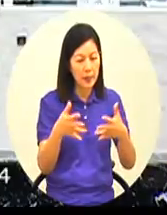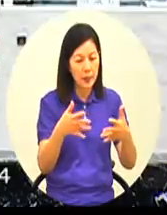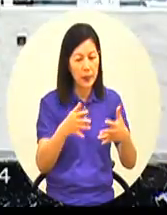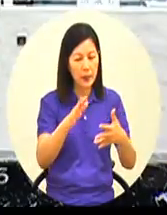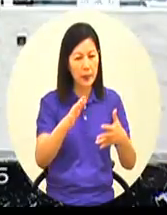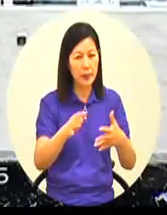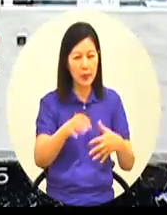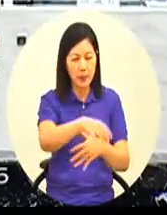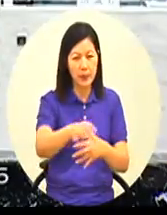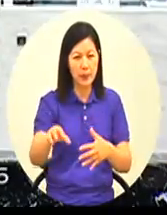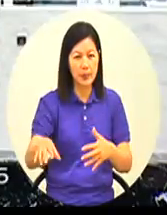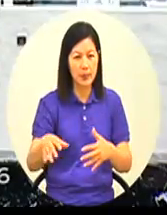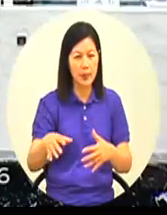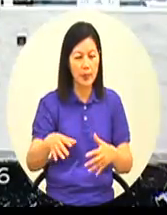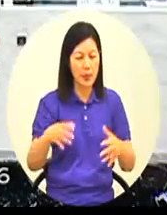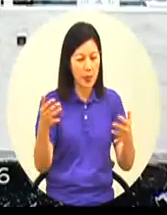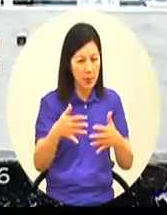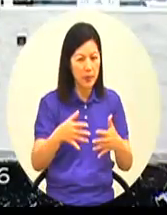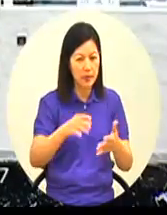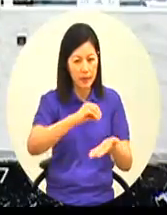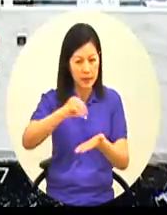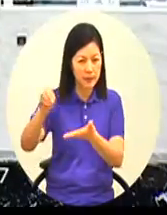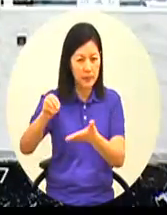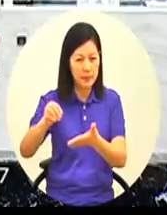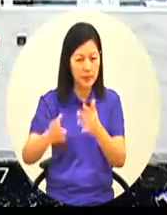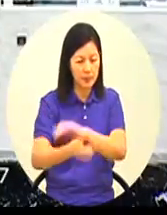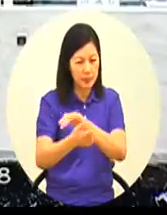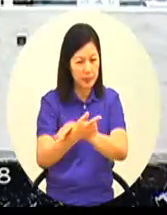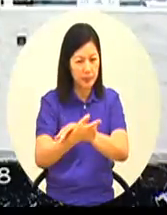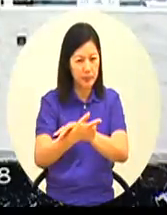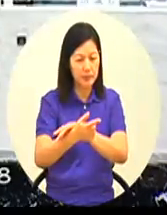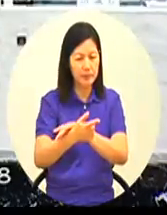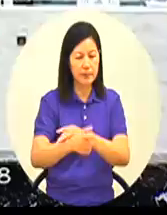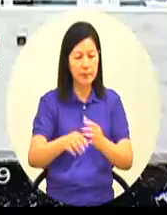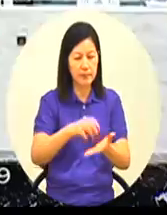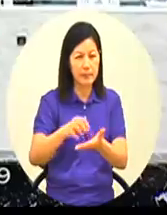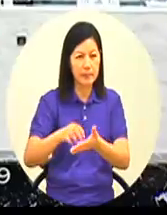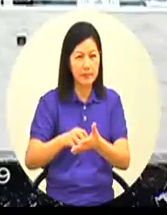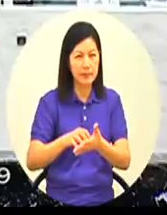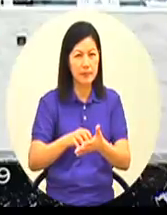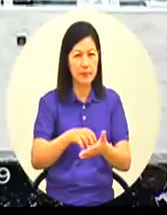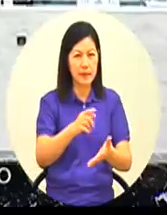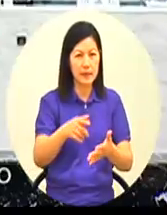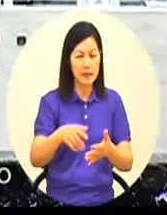处将这些问题带回去，尽速来研究办理。谢谢各位民政部门的